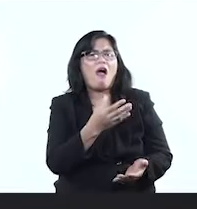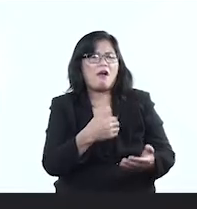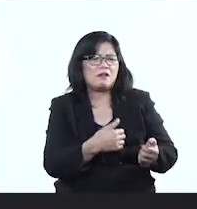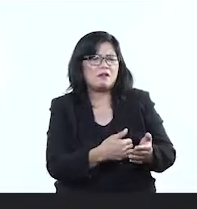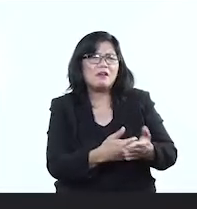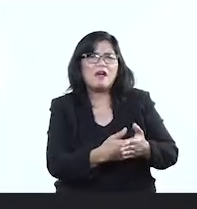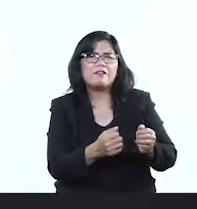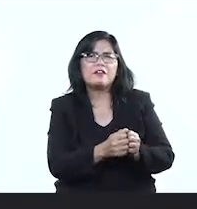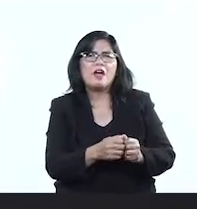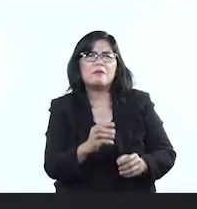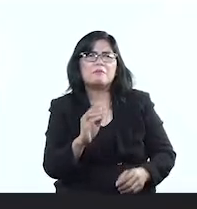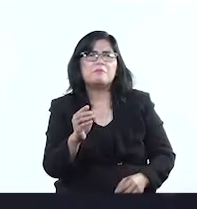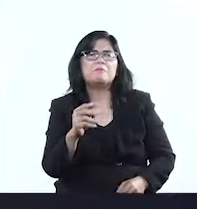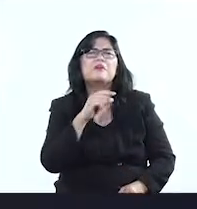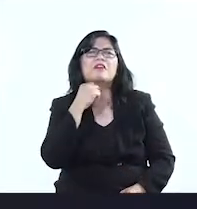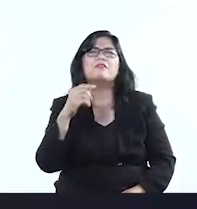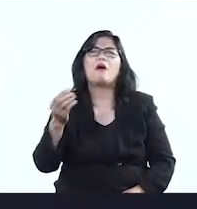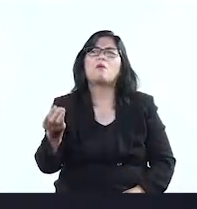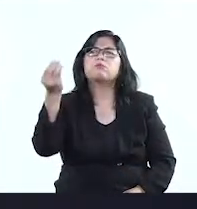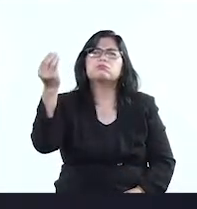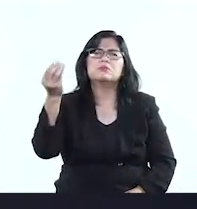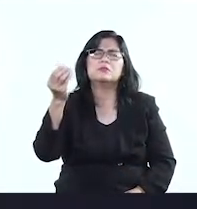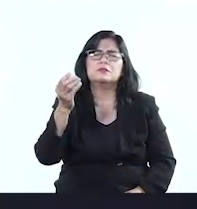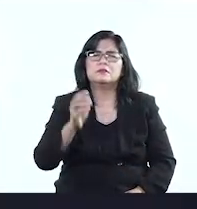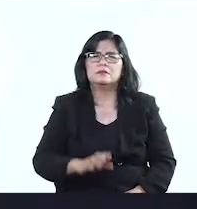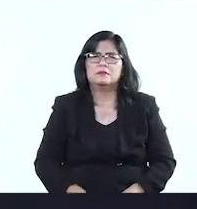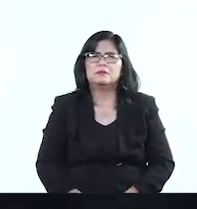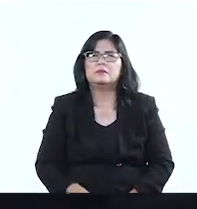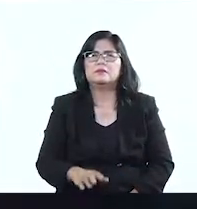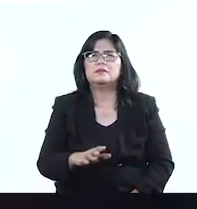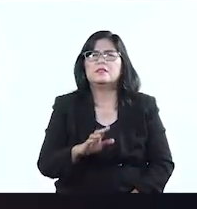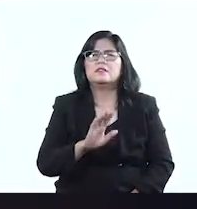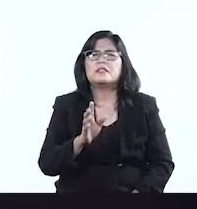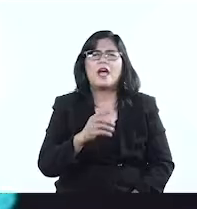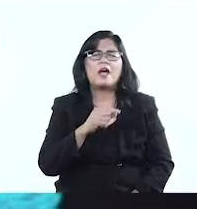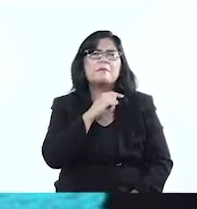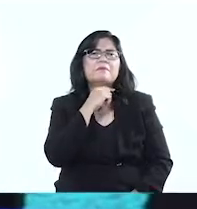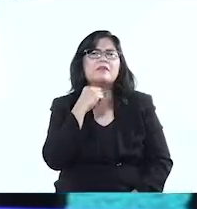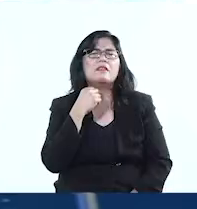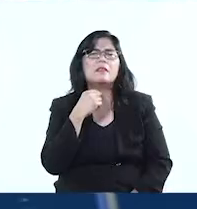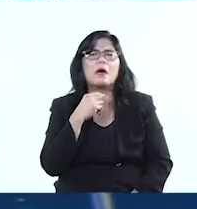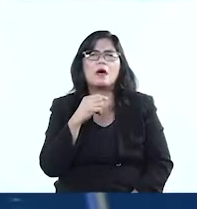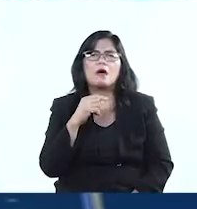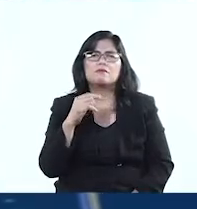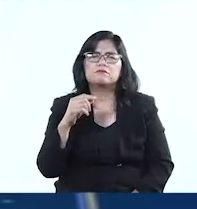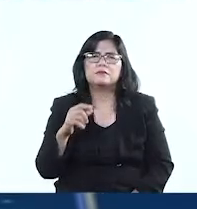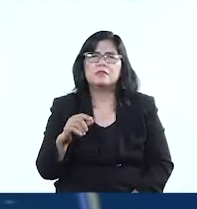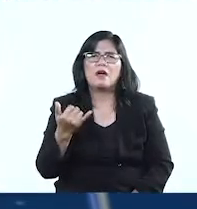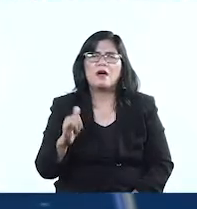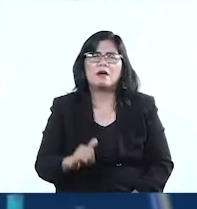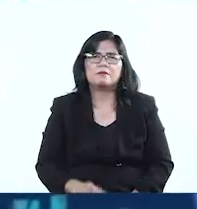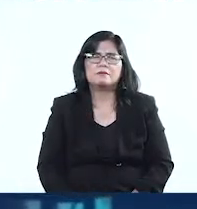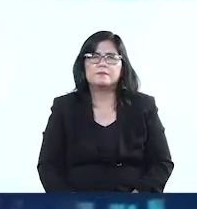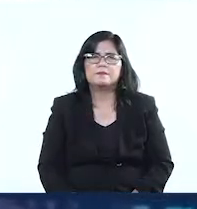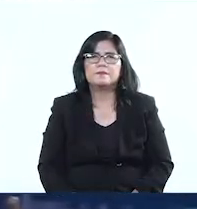pemimpinnya ndak bisa Hai jangan jadi pendeta yang Hai kasarnya